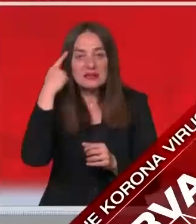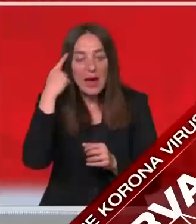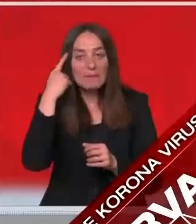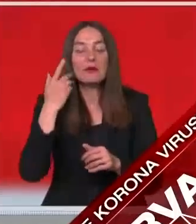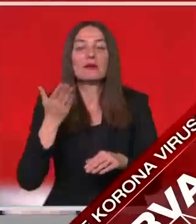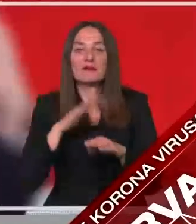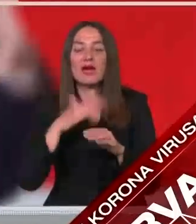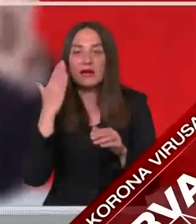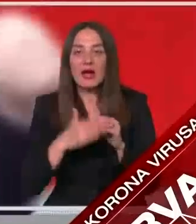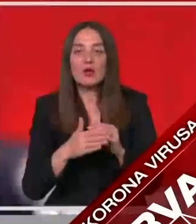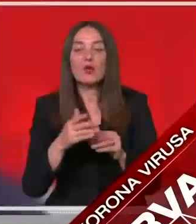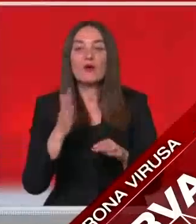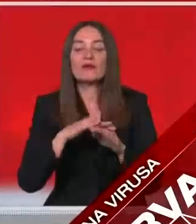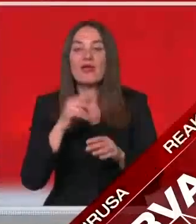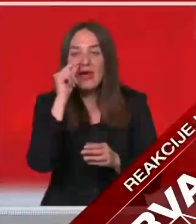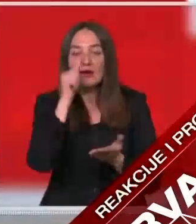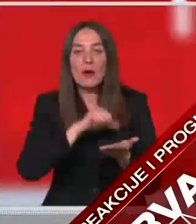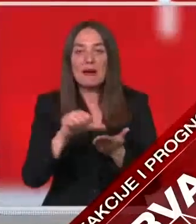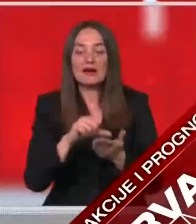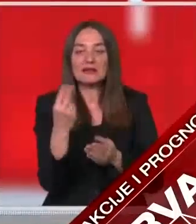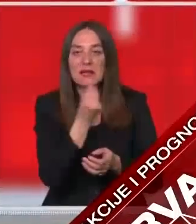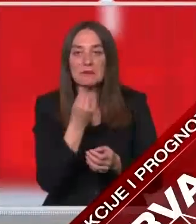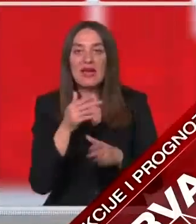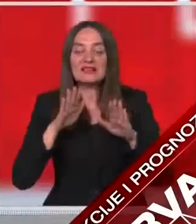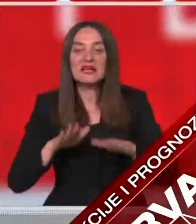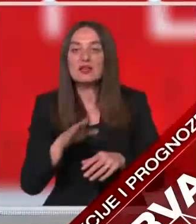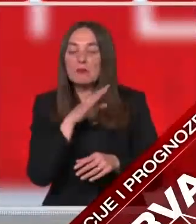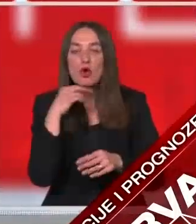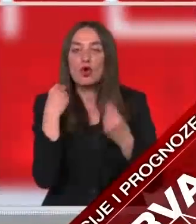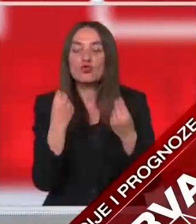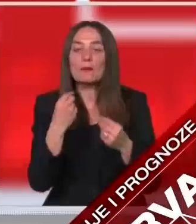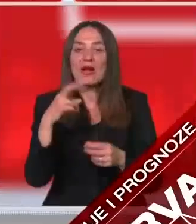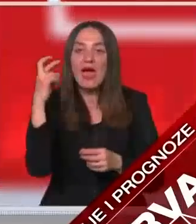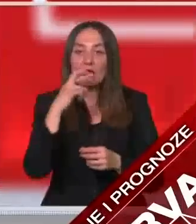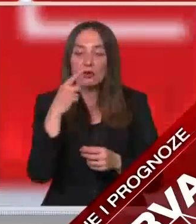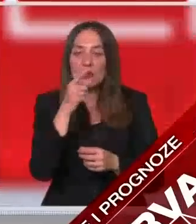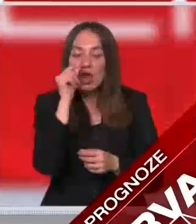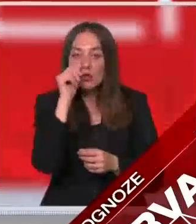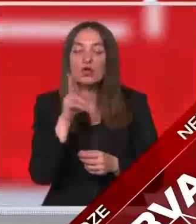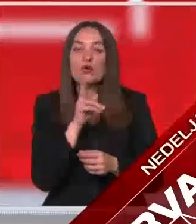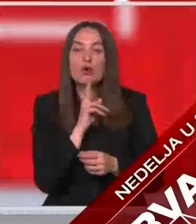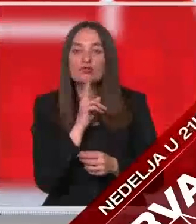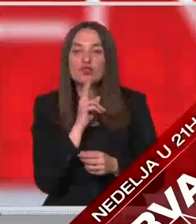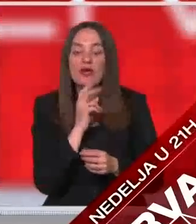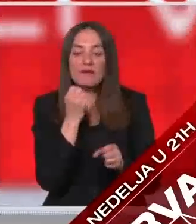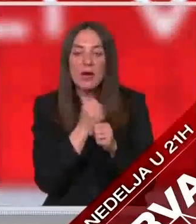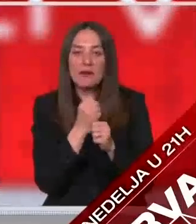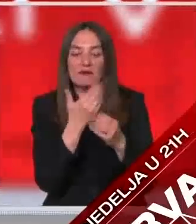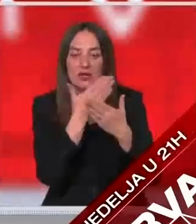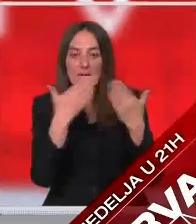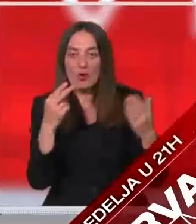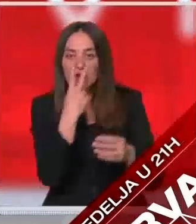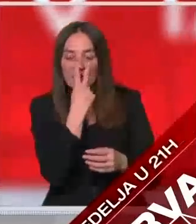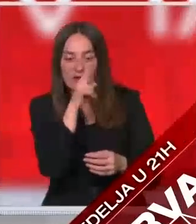kraju krajeva, da i u Narodnoj banci Srbije sede jako dobri ekonometričari, dakle ljudi koji će napraviti model i